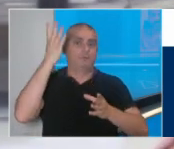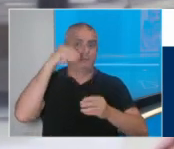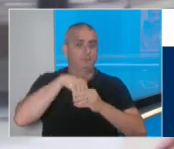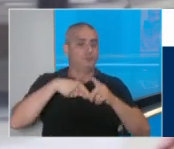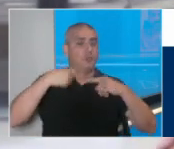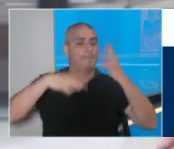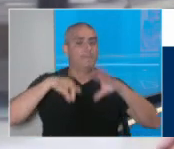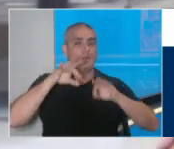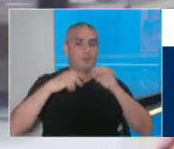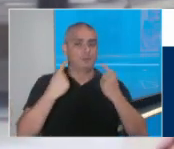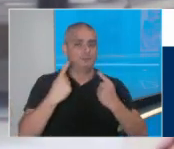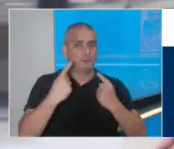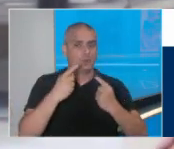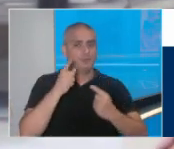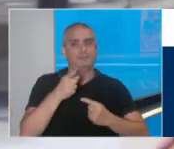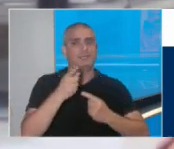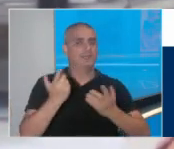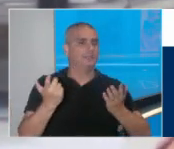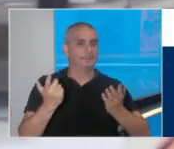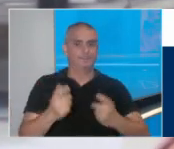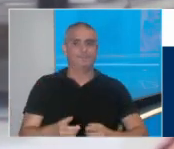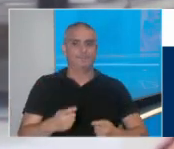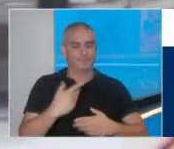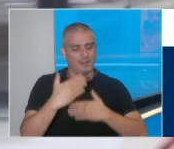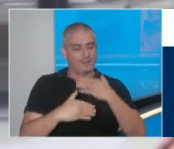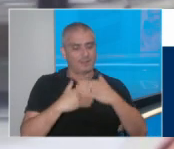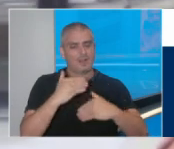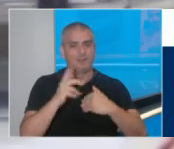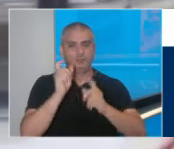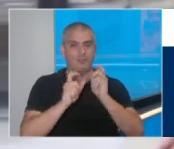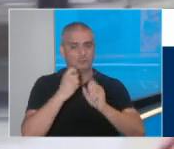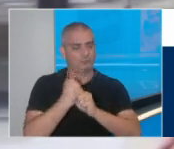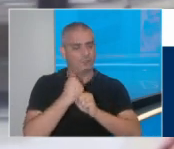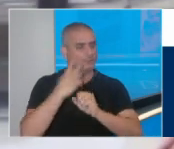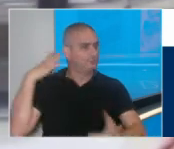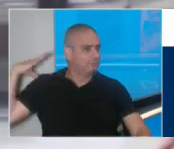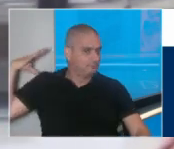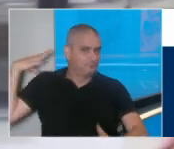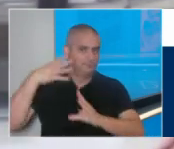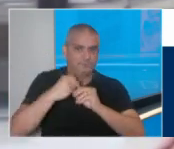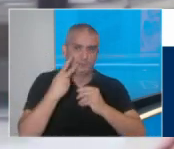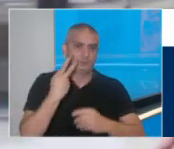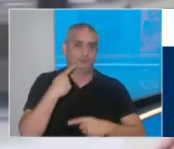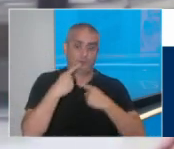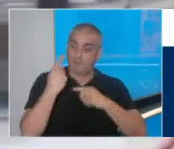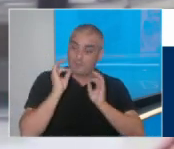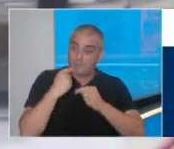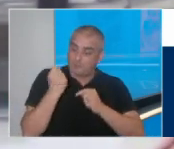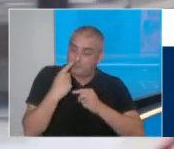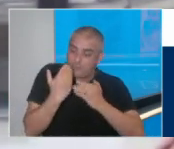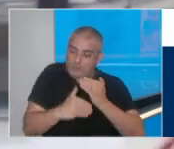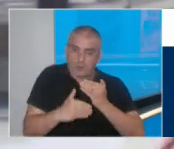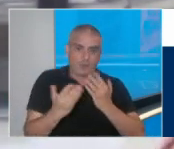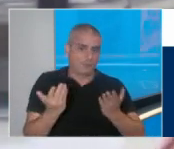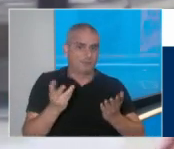ביום הבחירות עצמו. הפריימריז הוא תהליך שאנשים עובדים בו שנים, וביתר סט בשבועות האחרונים.